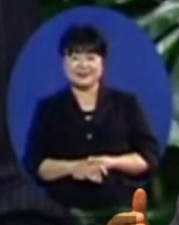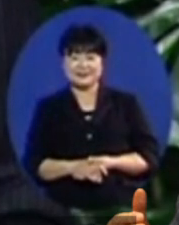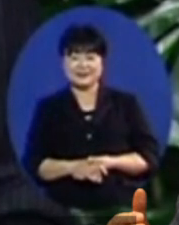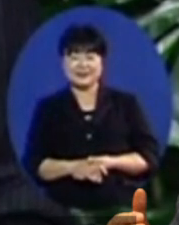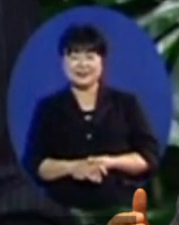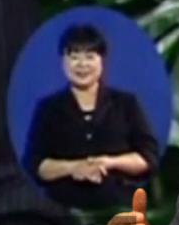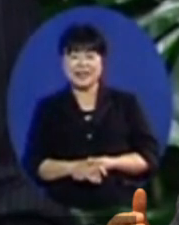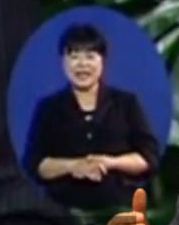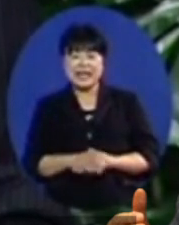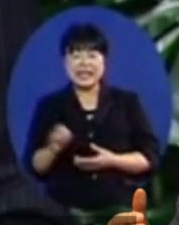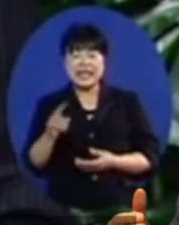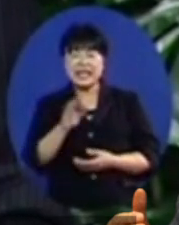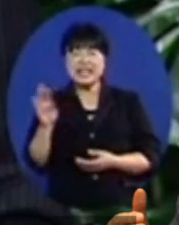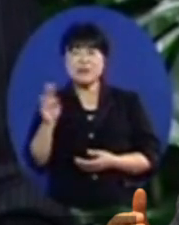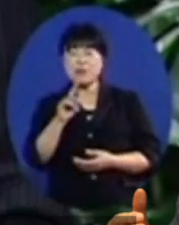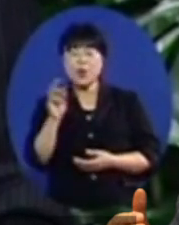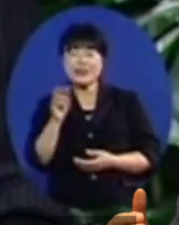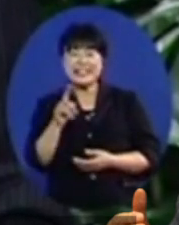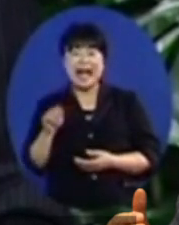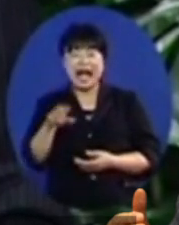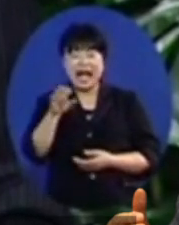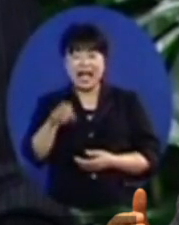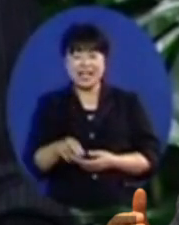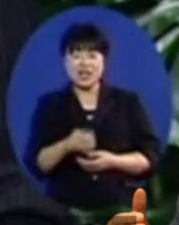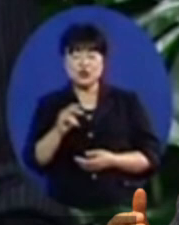캘리포니아의 주지사와